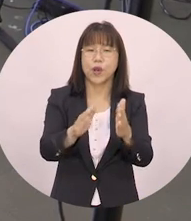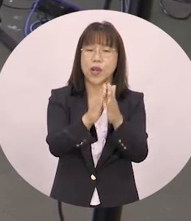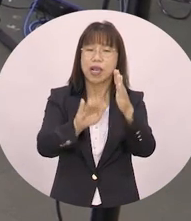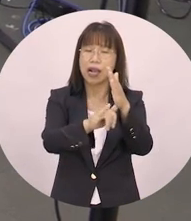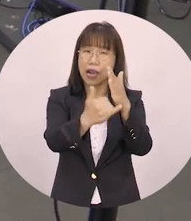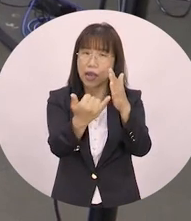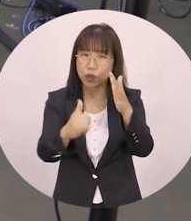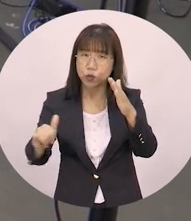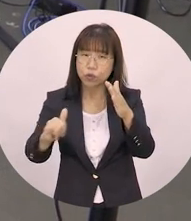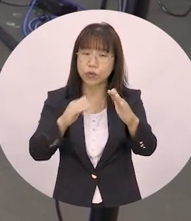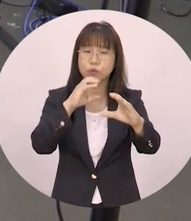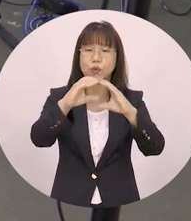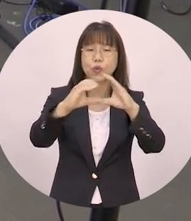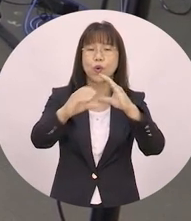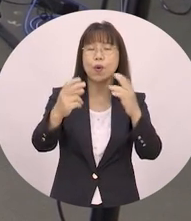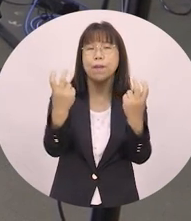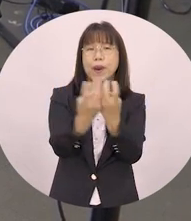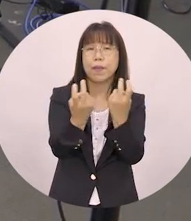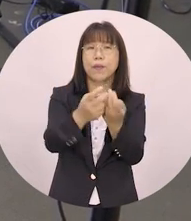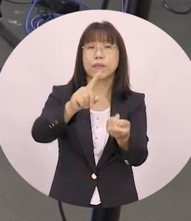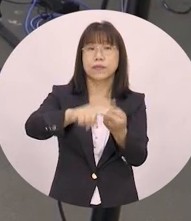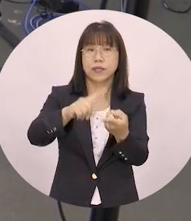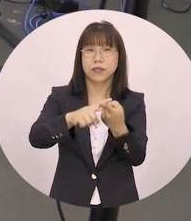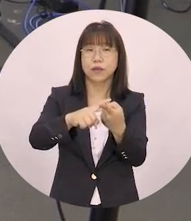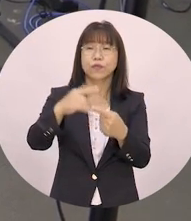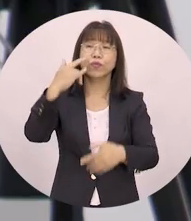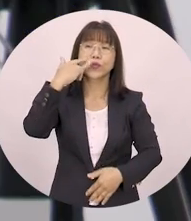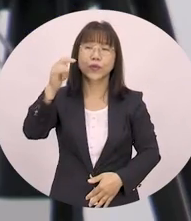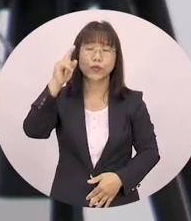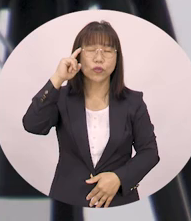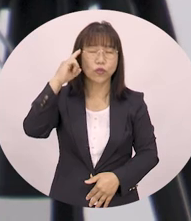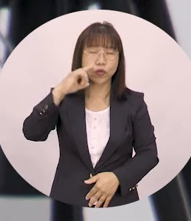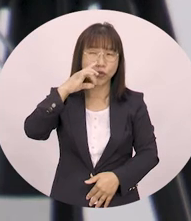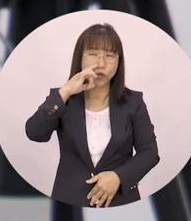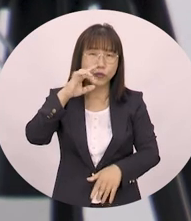따른 맞춤형 가족 소통법 등으로 학부모들이 알고